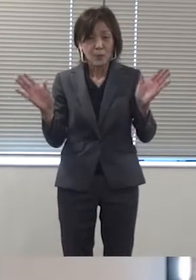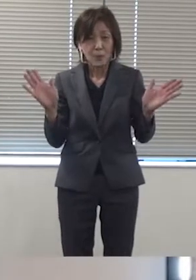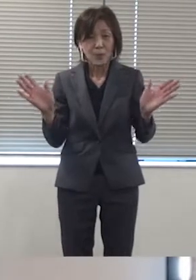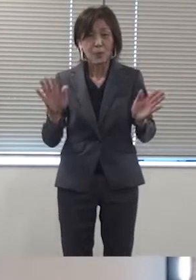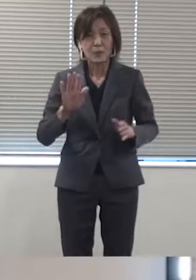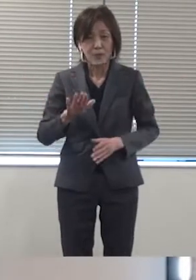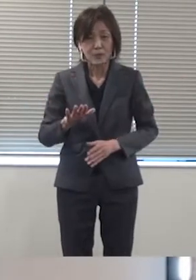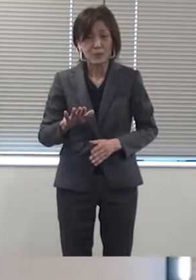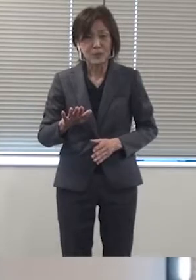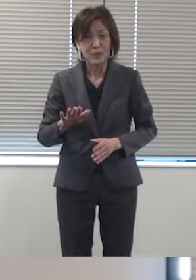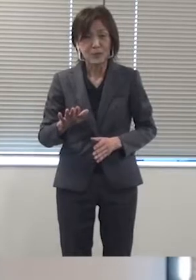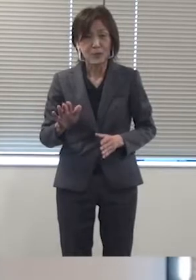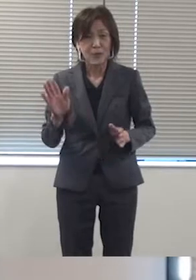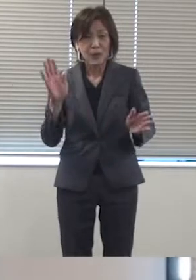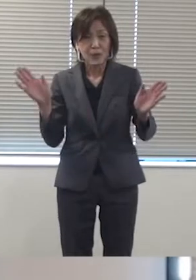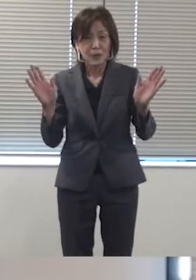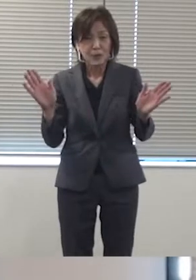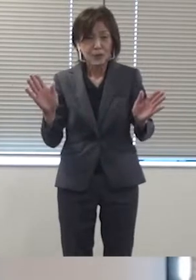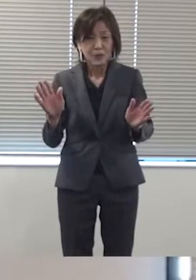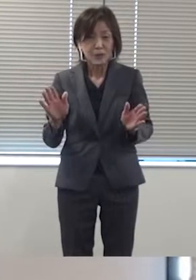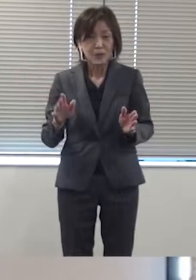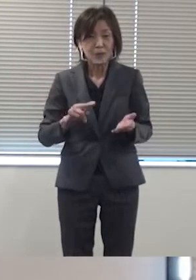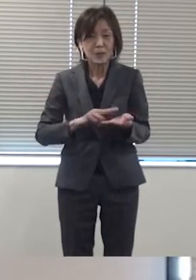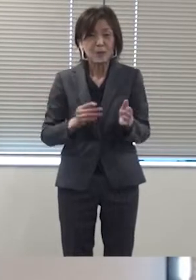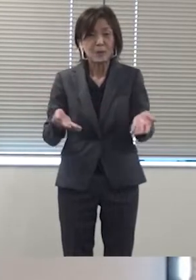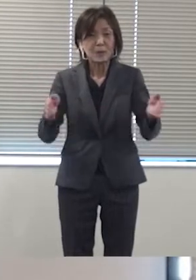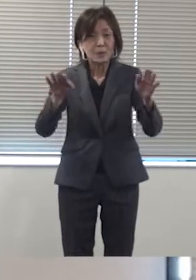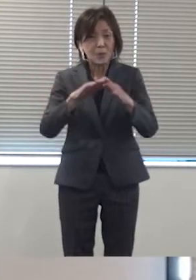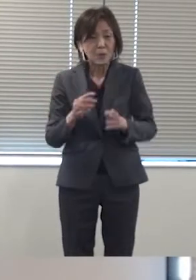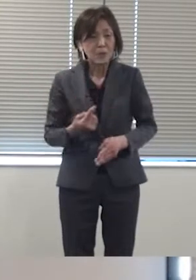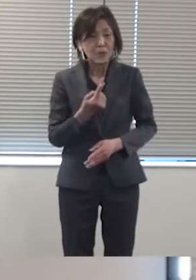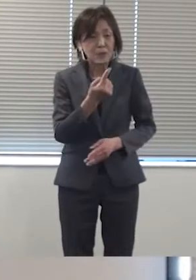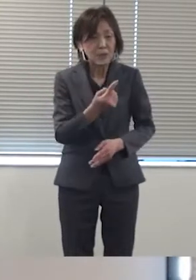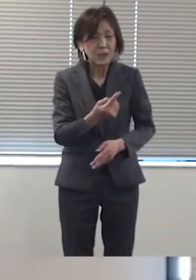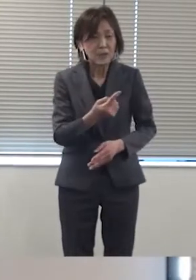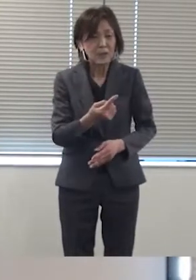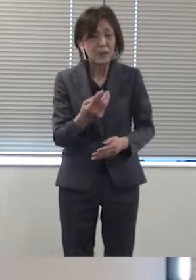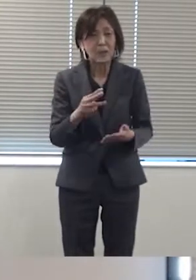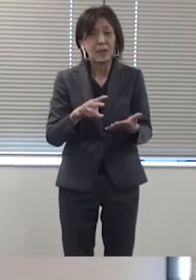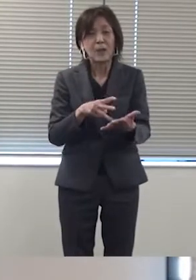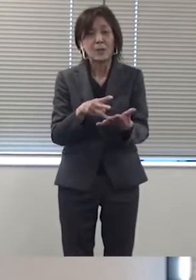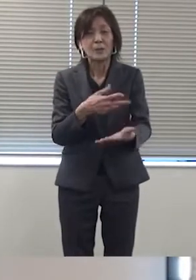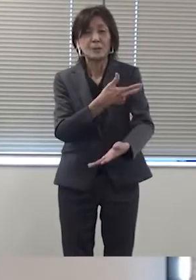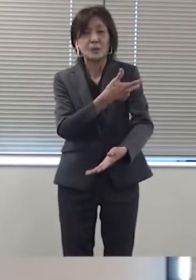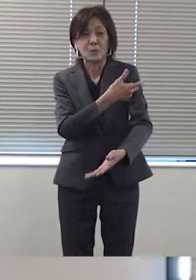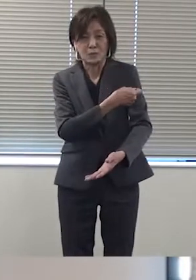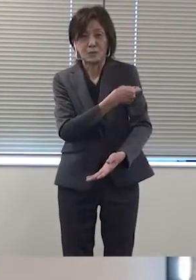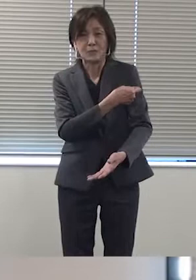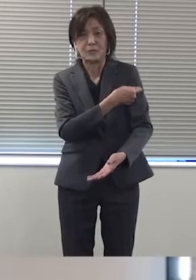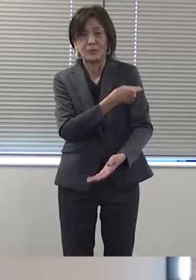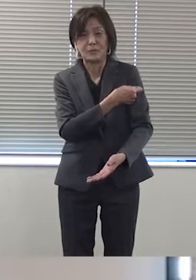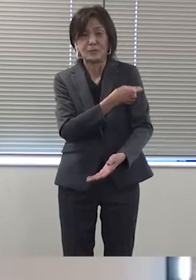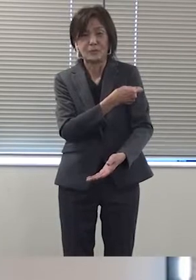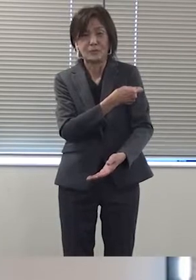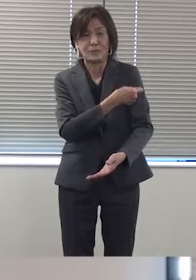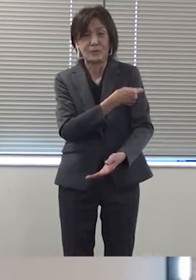小児科を中心に打つということになりますので、 右側に囲みで